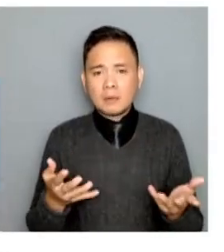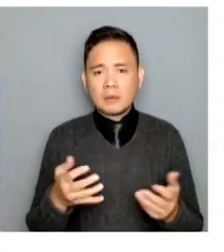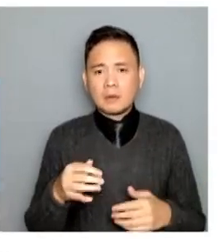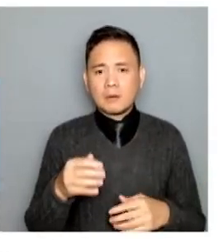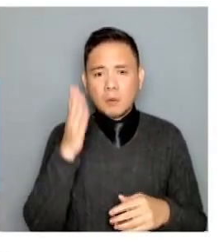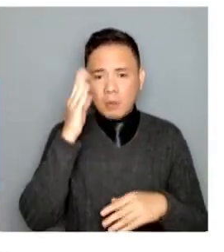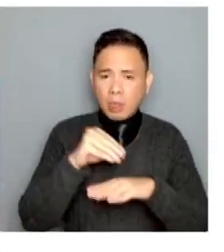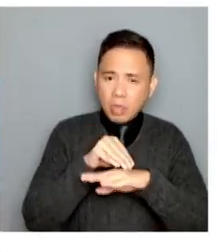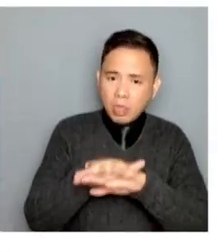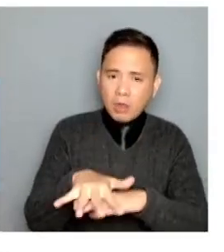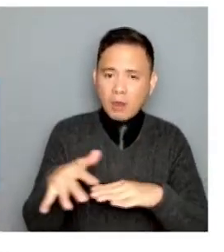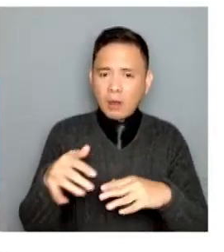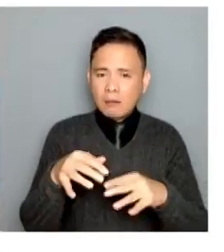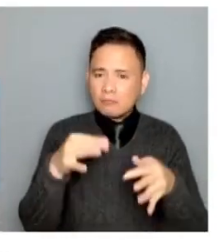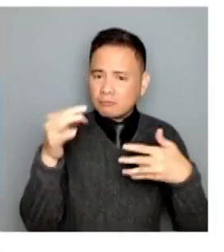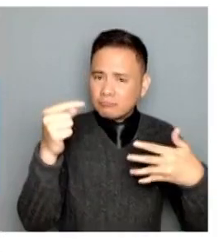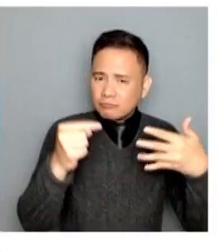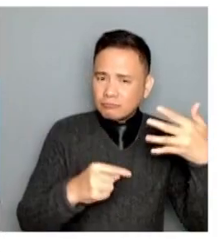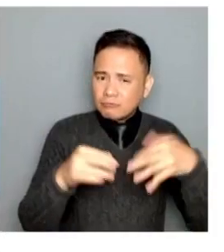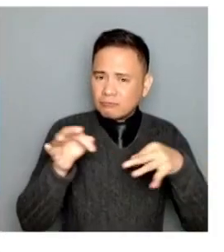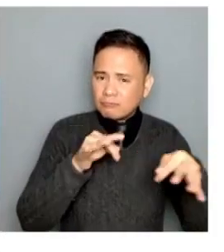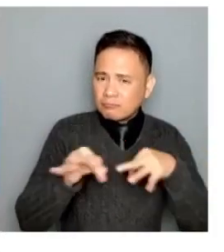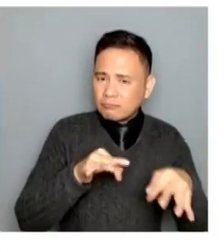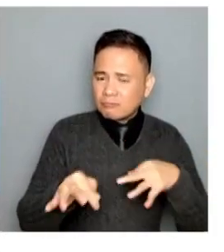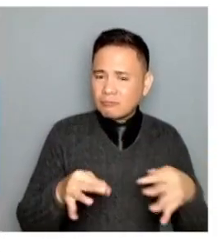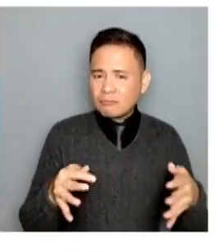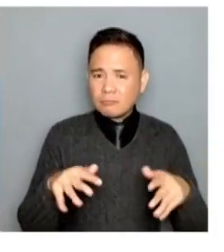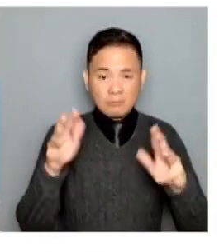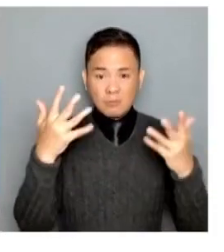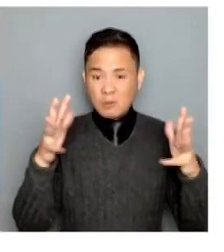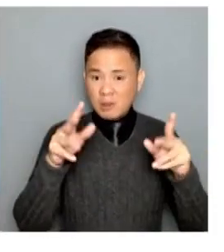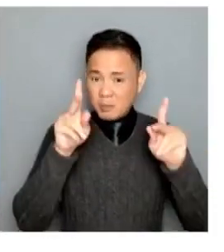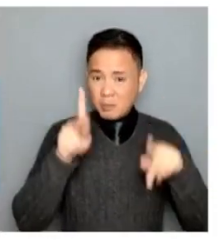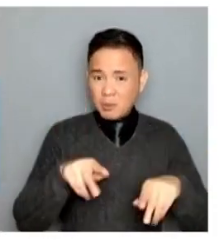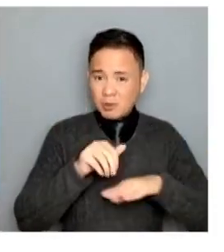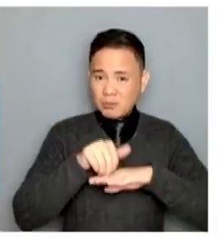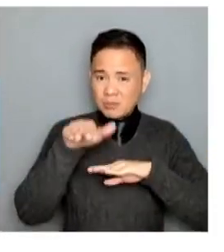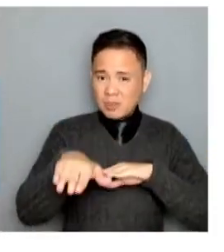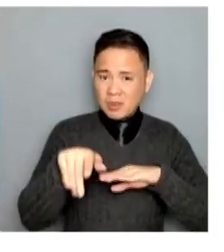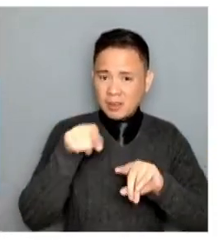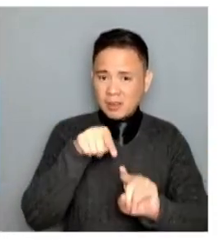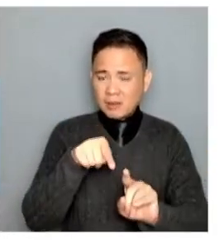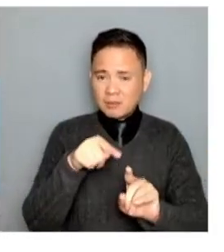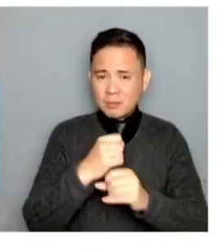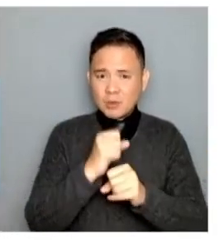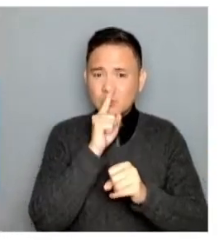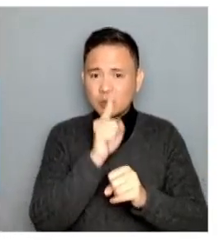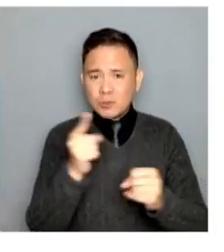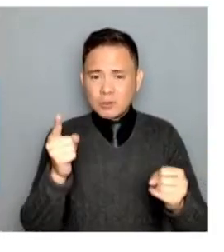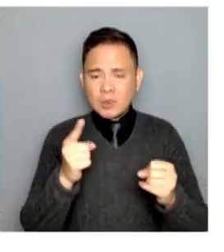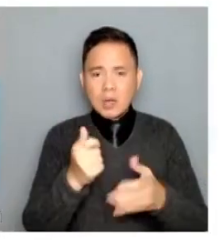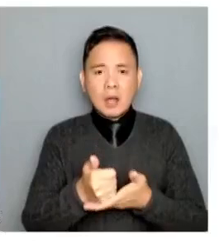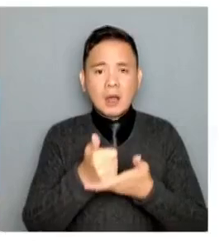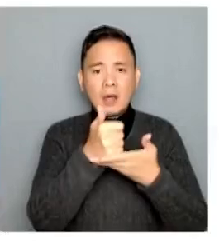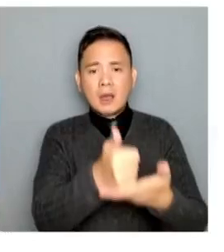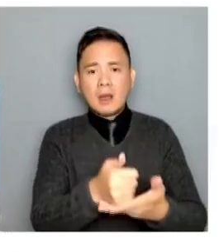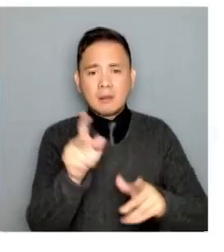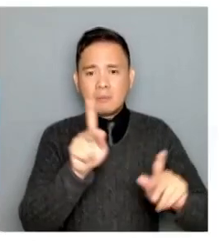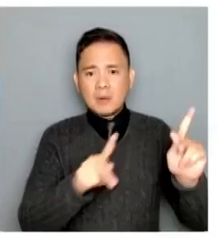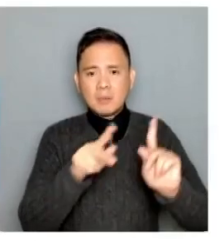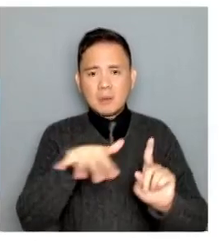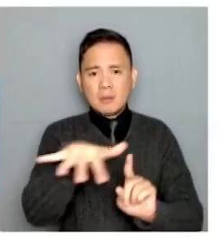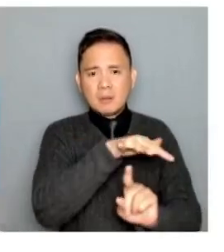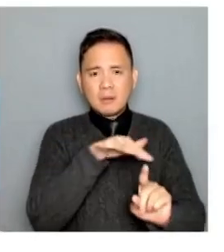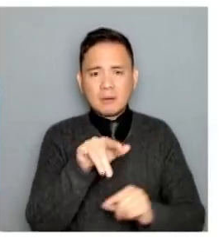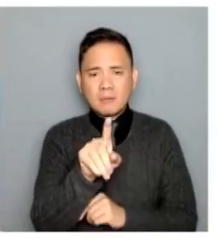inyo, ito ang gagawin natin para maiwasan or maibsan man lang ang pinagdadaanan ng mga constituents niyo po, Mayor?